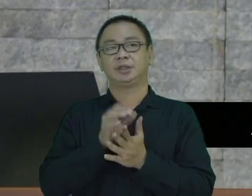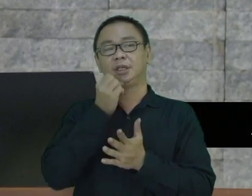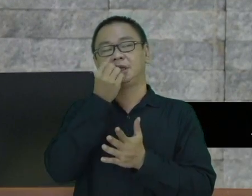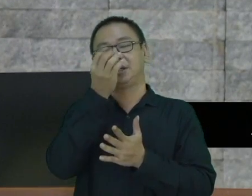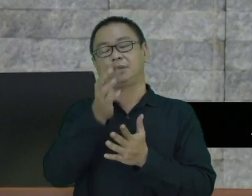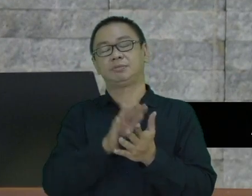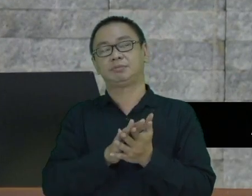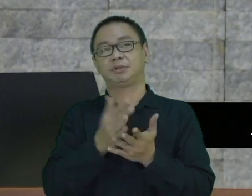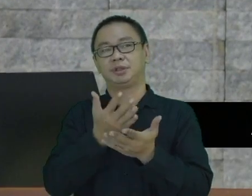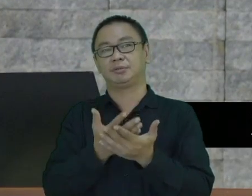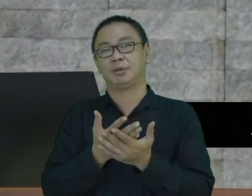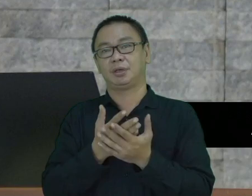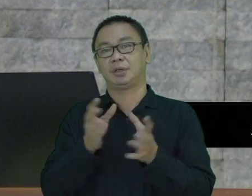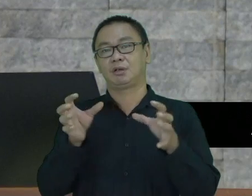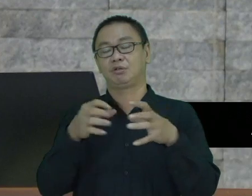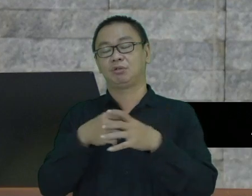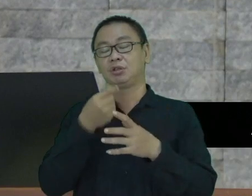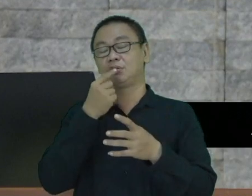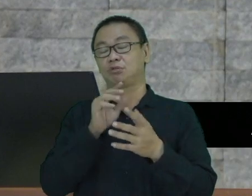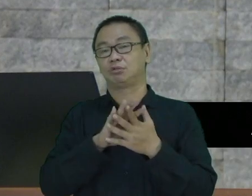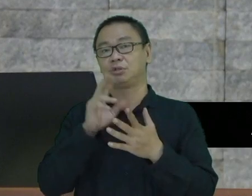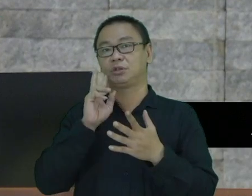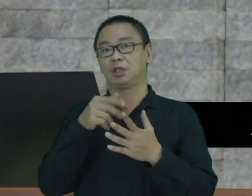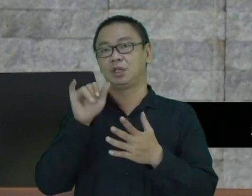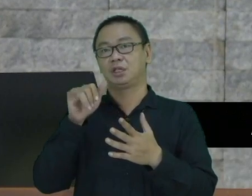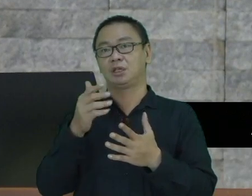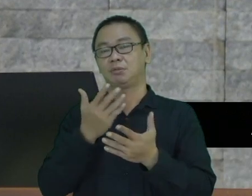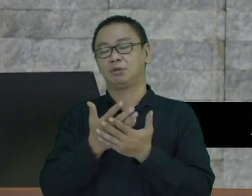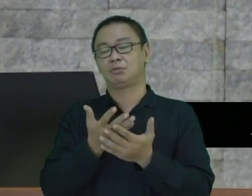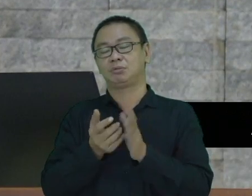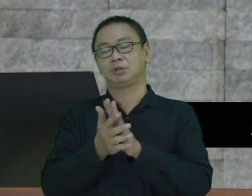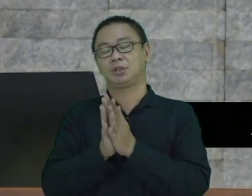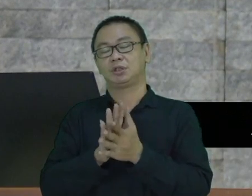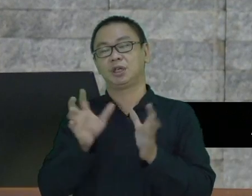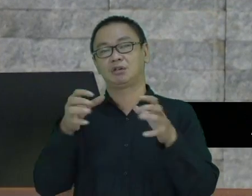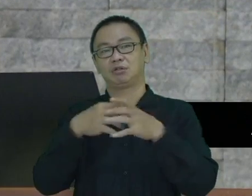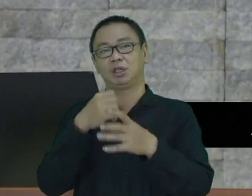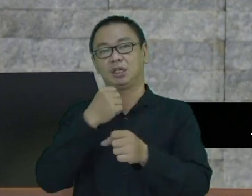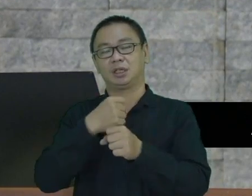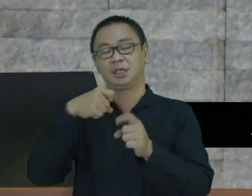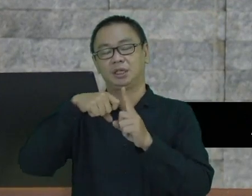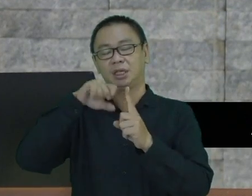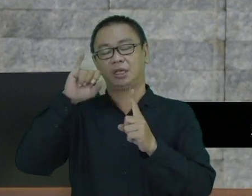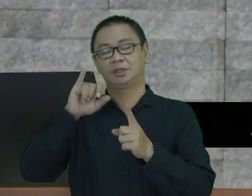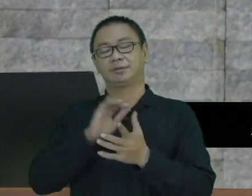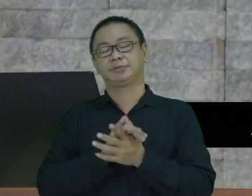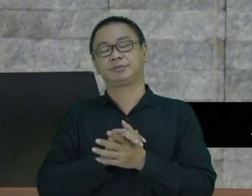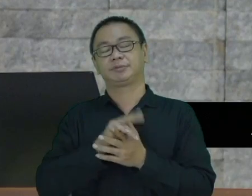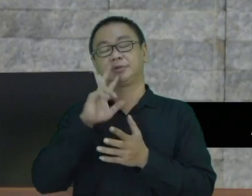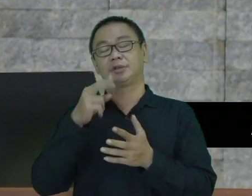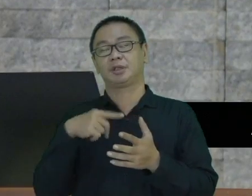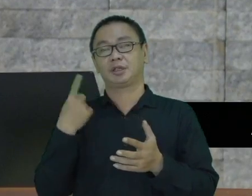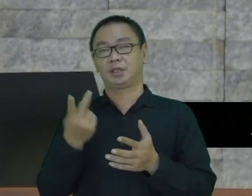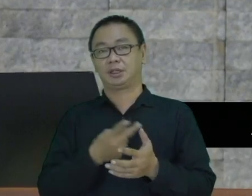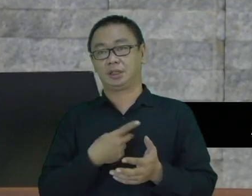penerimaan anggota bagi saudara-saudara yang memohon menjadi anggota GKI. Saudara-saudara kita ini